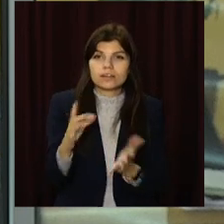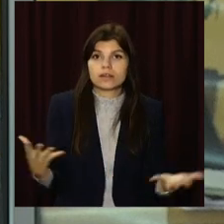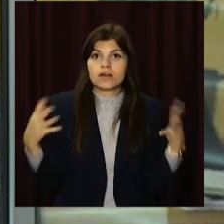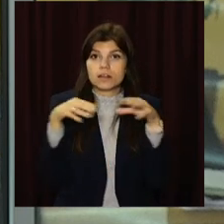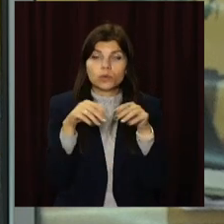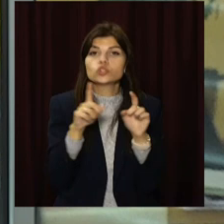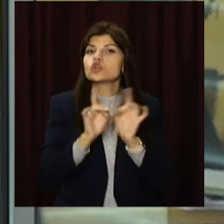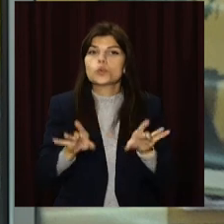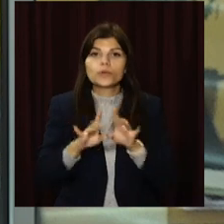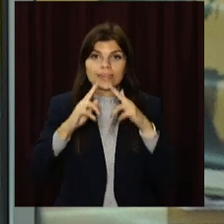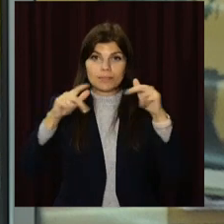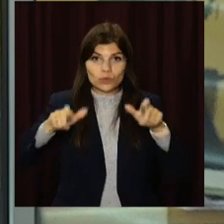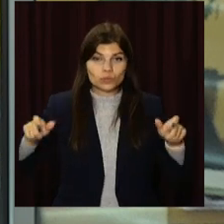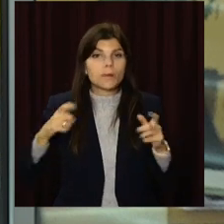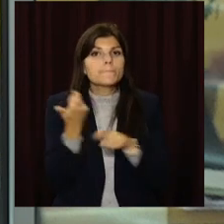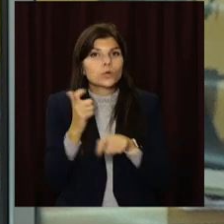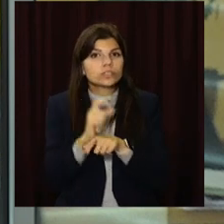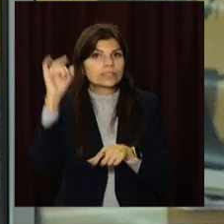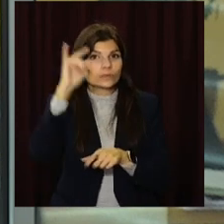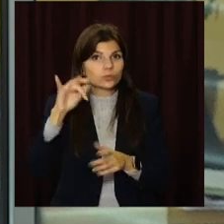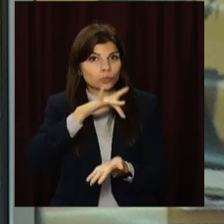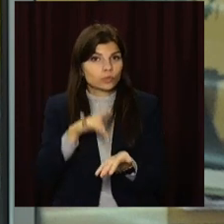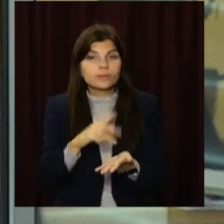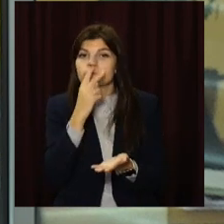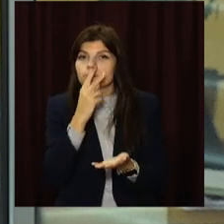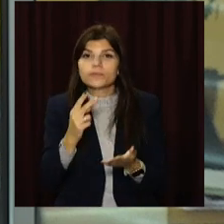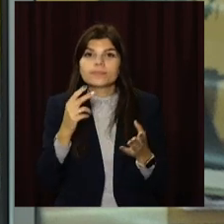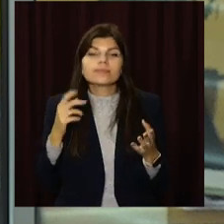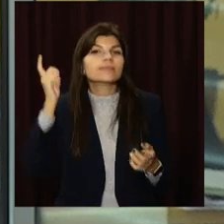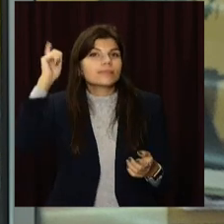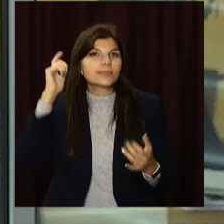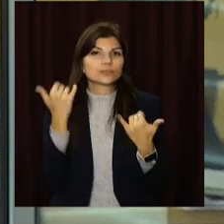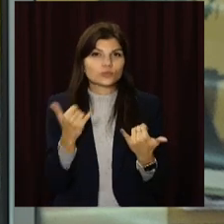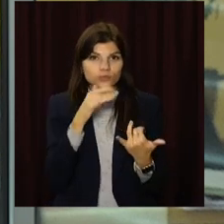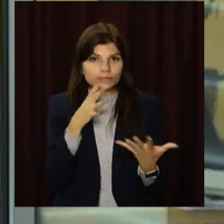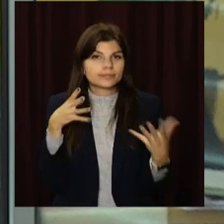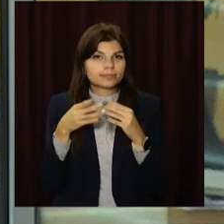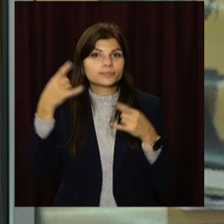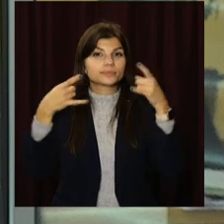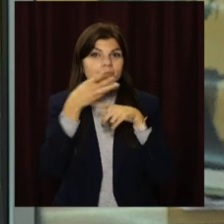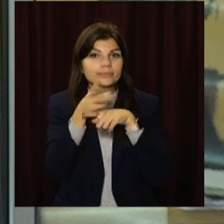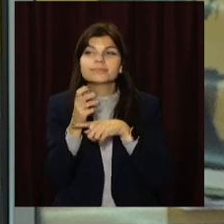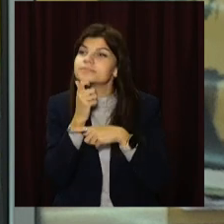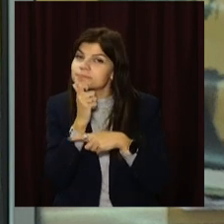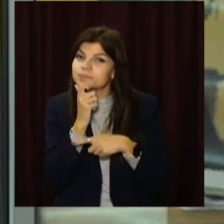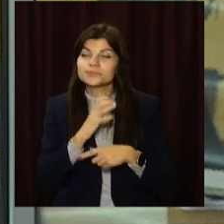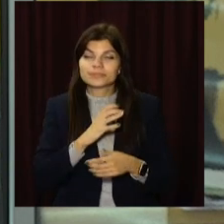аби розповісти дніпрянам більше про історію міста. Бачила сплетення минулого і сучасного і знімальна група